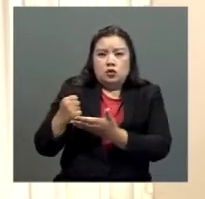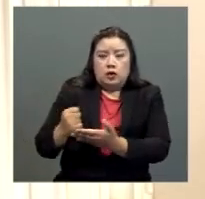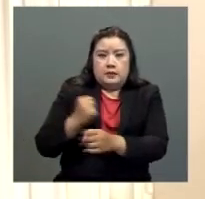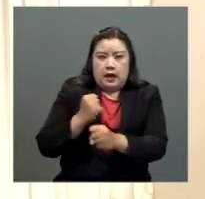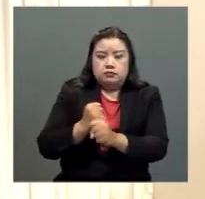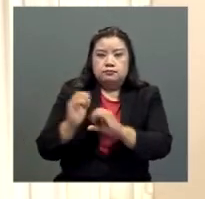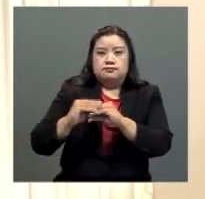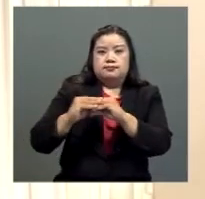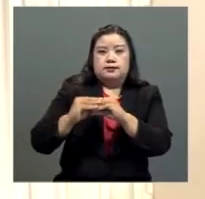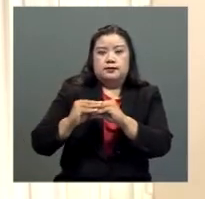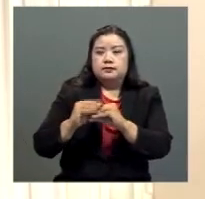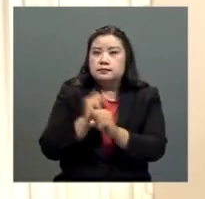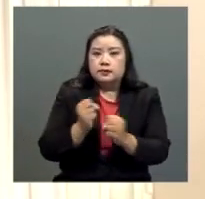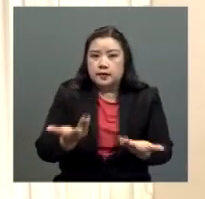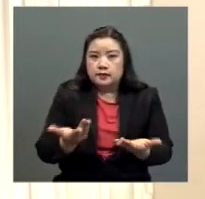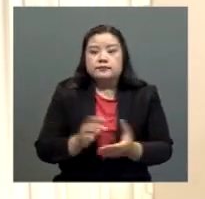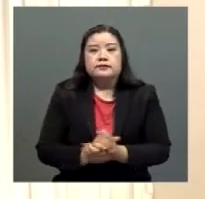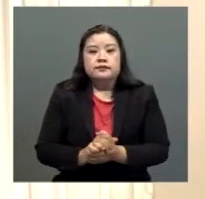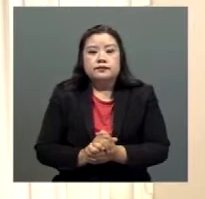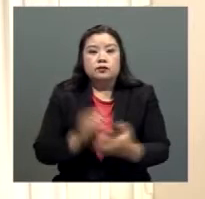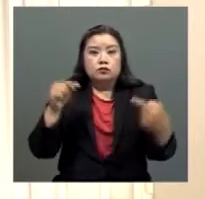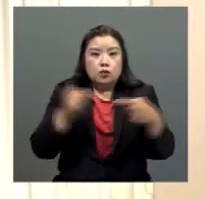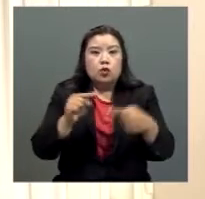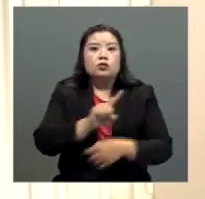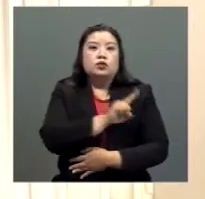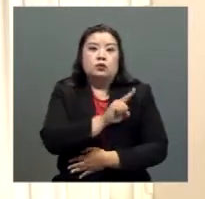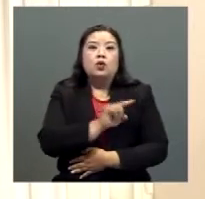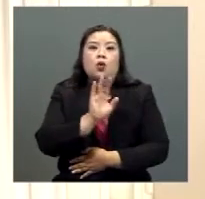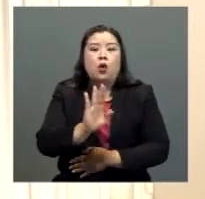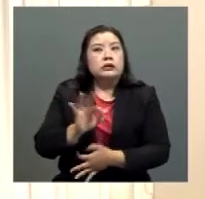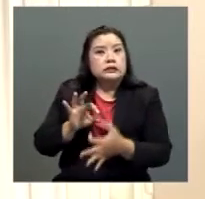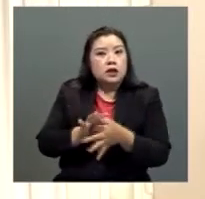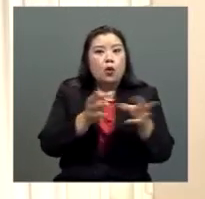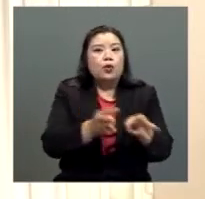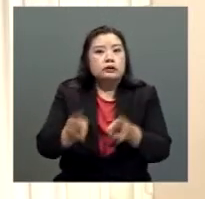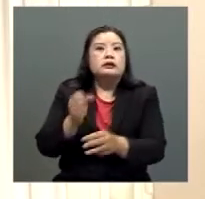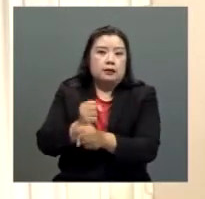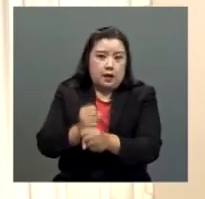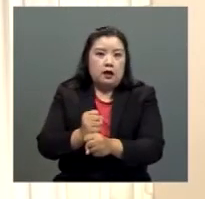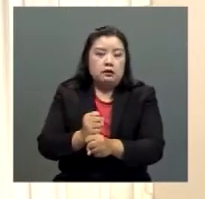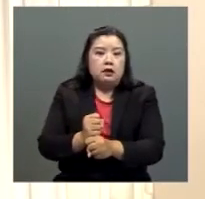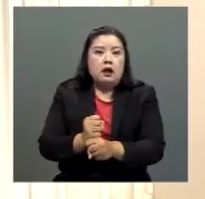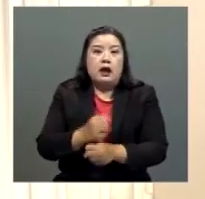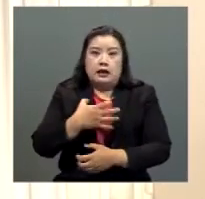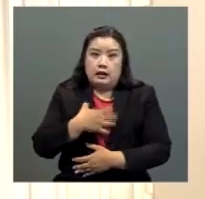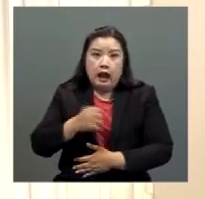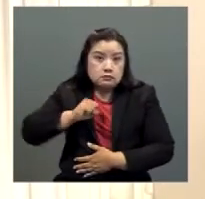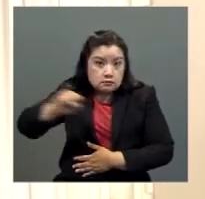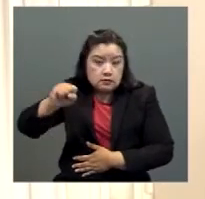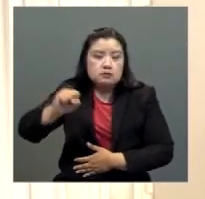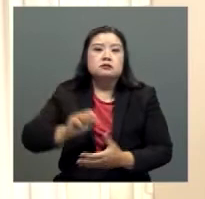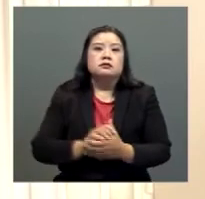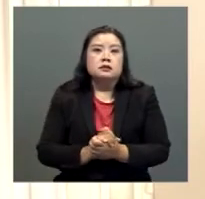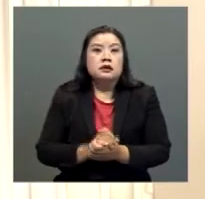าได้อย่างไรมันเป็นหน้าที่ที่เกี่ยวข้องกับวิธีการทำงานของเราถ้าเราต้องการจะชนะสงคราม